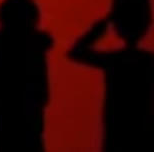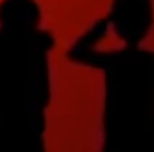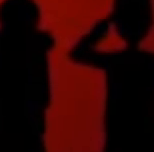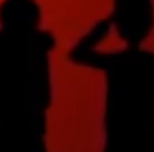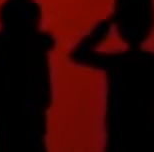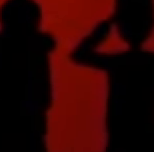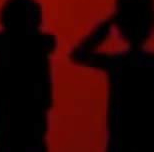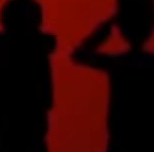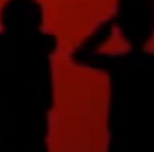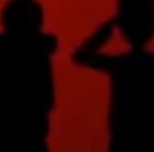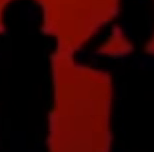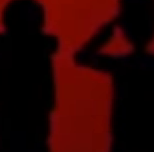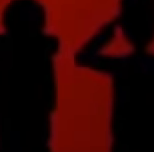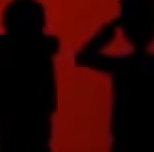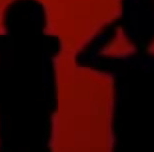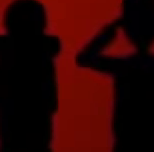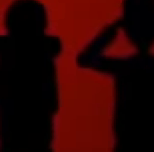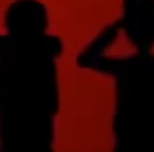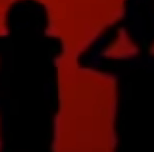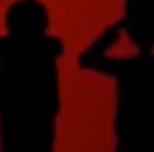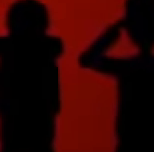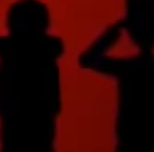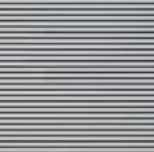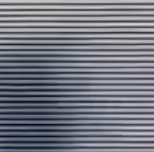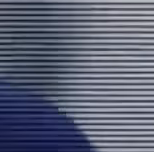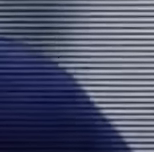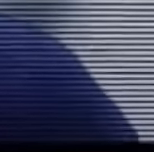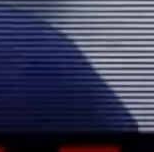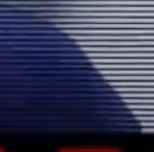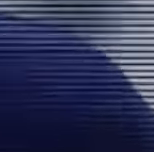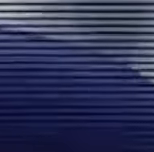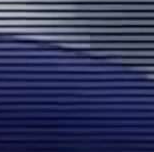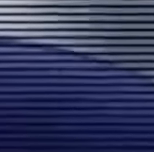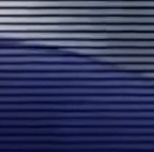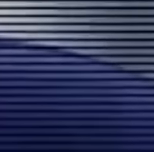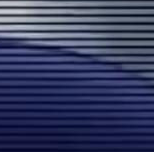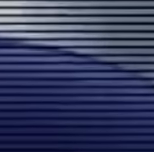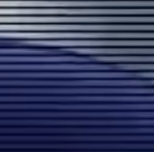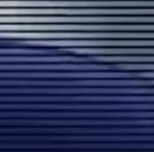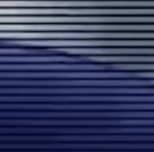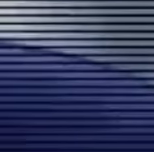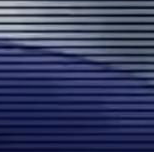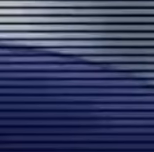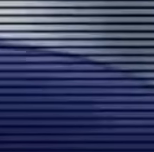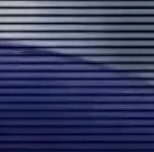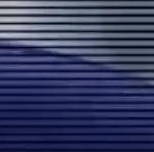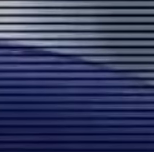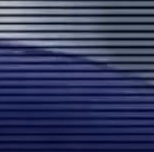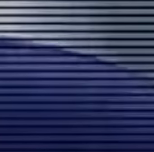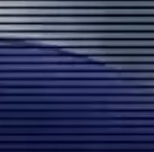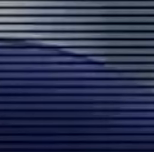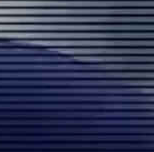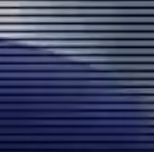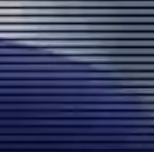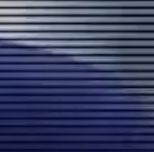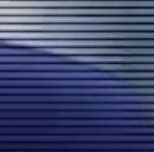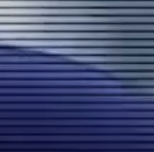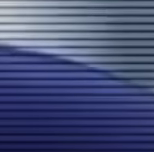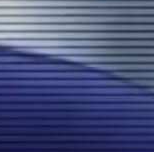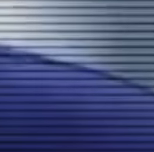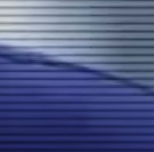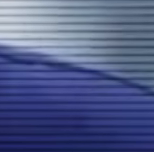sa kapangyarihan ng napakatagal. Kahit na bagsak ang ekonomiya, kahit